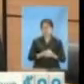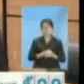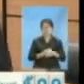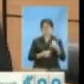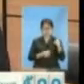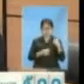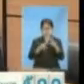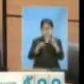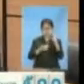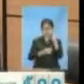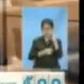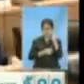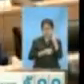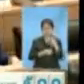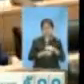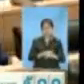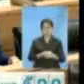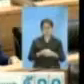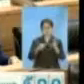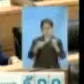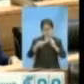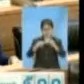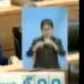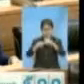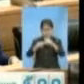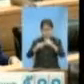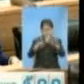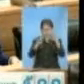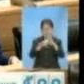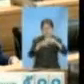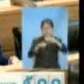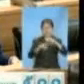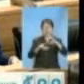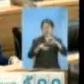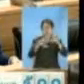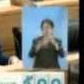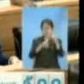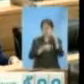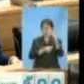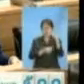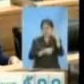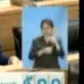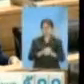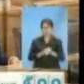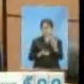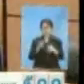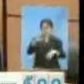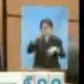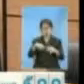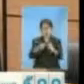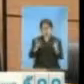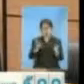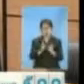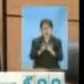2ประเด็นเรื่องการท่องเที่ยวก่อนครับเรื่องการท่องเที่ยวไม่ว่าจะเป็นเกาะสมุยเกาะพะงันภูเ